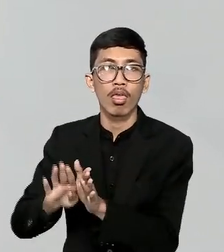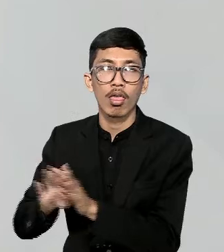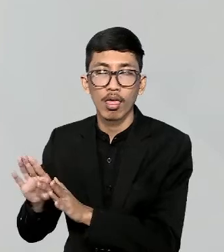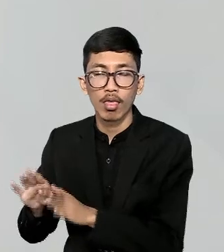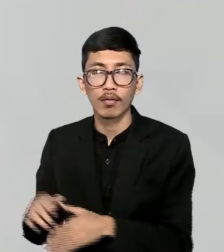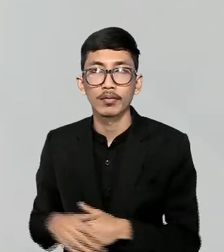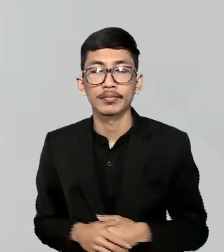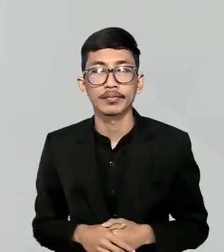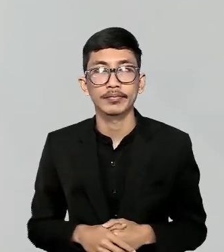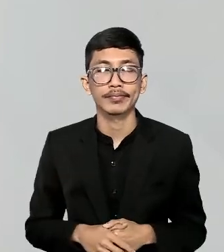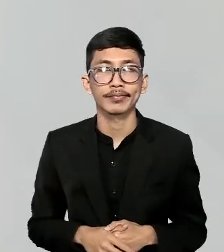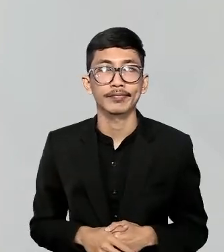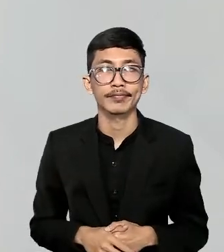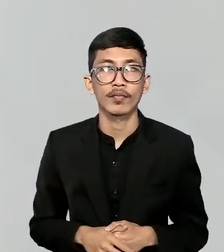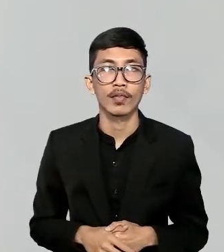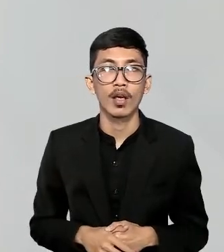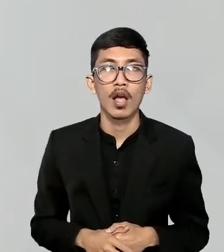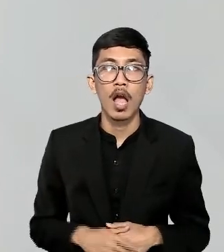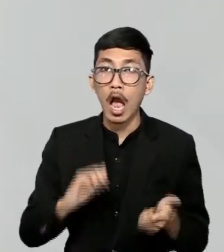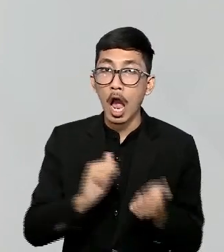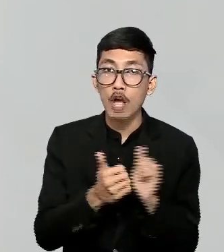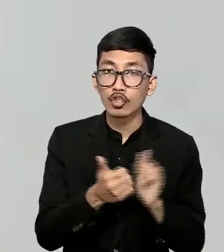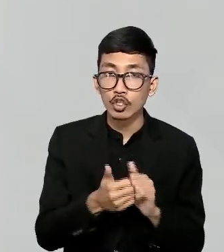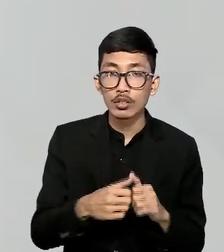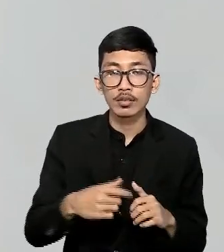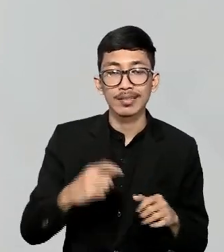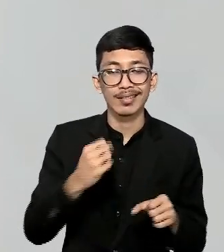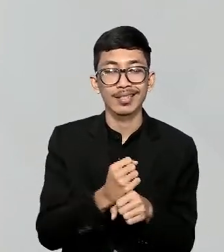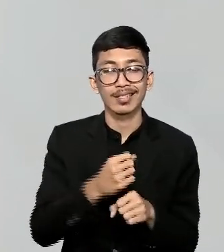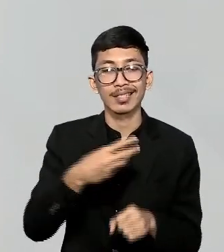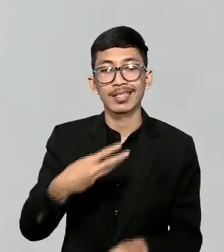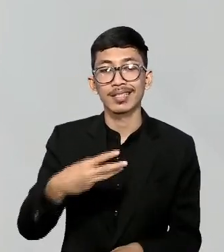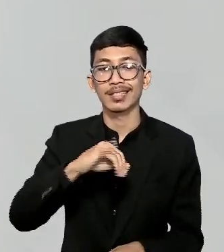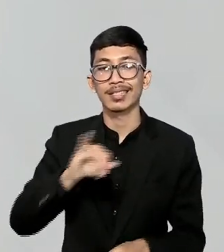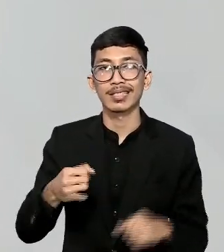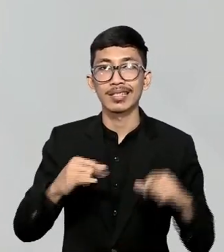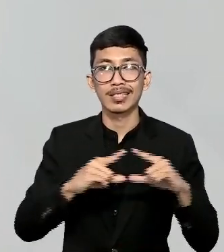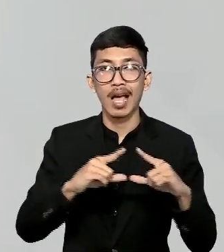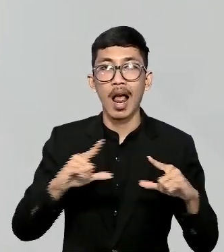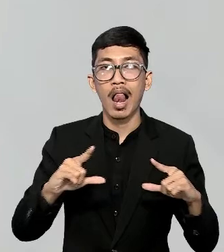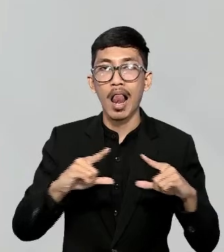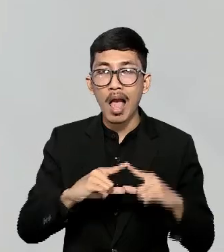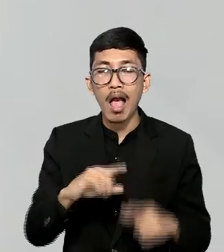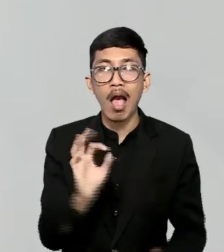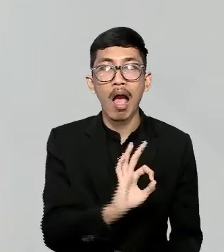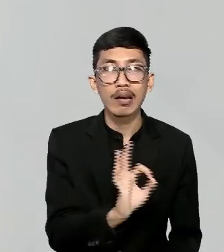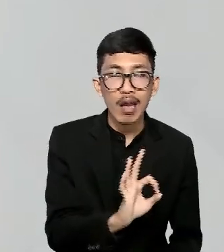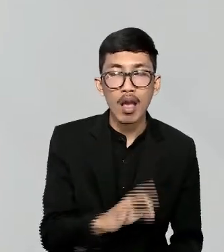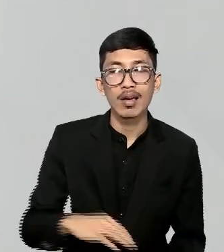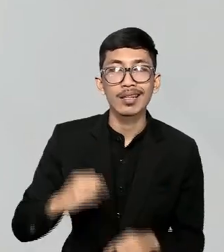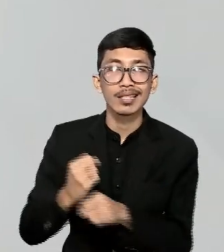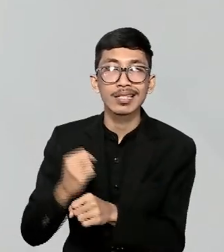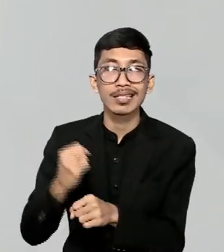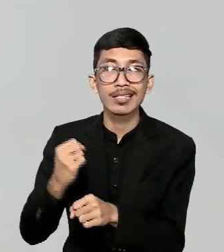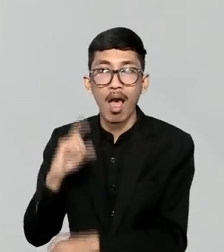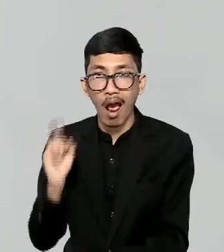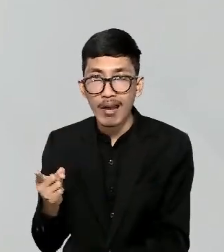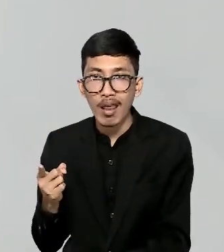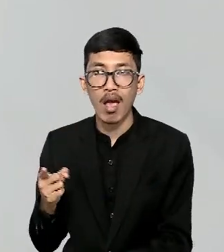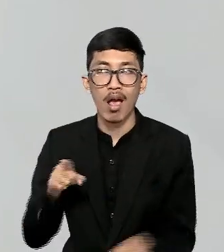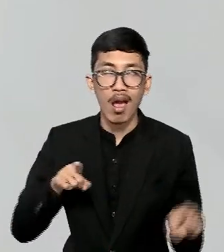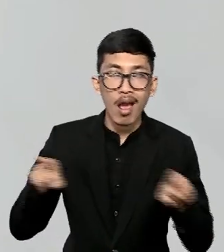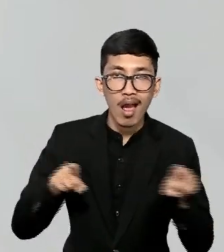gejala tanpa gejala atau gejala ringan dari gastrin out omicron yang terkonfirmasi tersebut nah ini